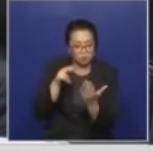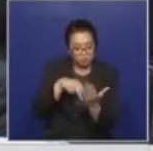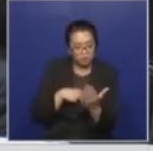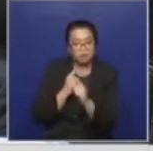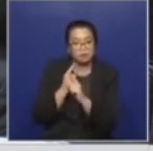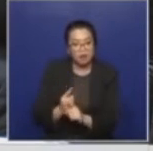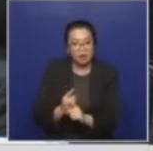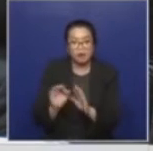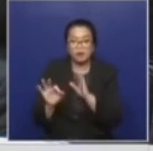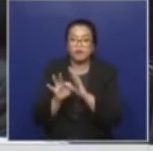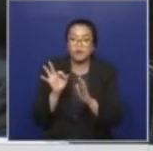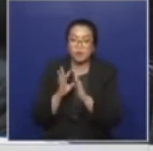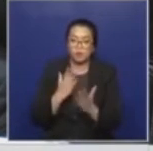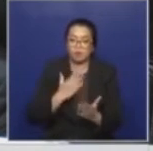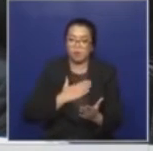ในเฟซบุ๊กของผมเอง